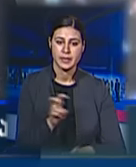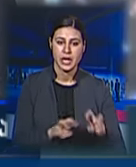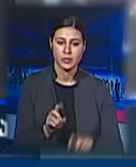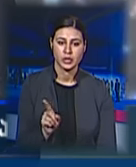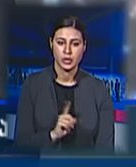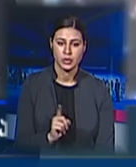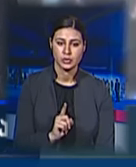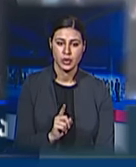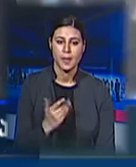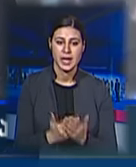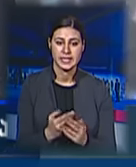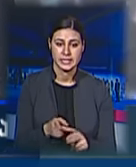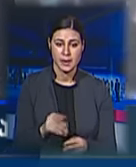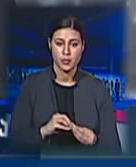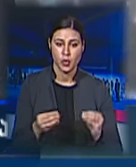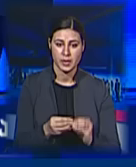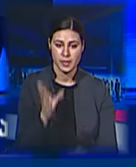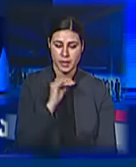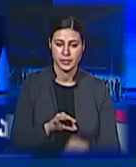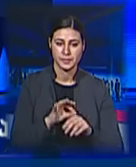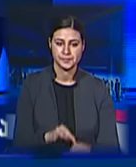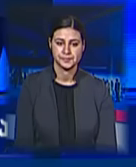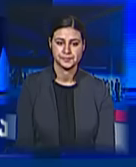რომ დაუშვათ აი ამ პრობლემებს გაართვან თამი.